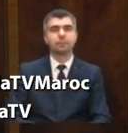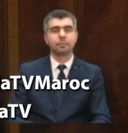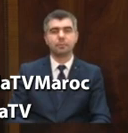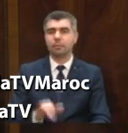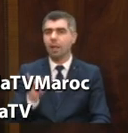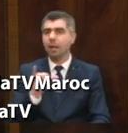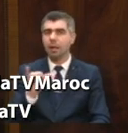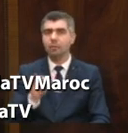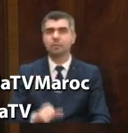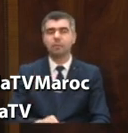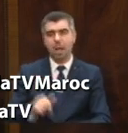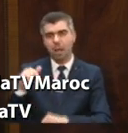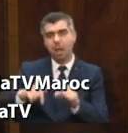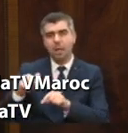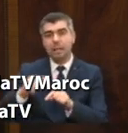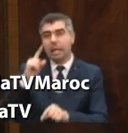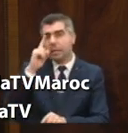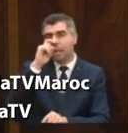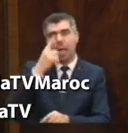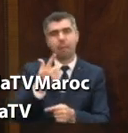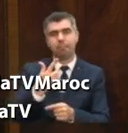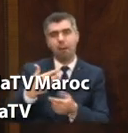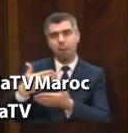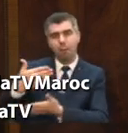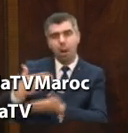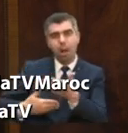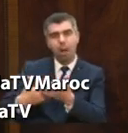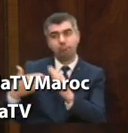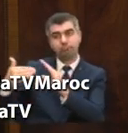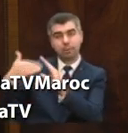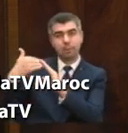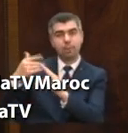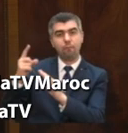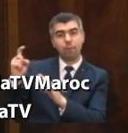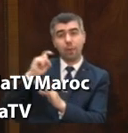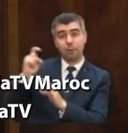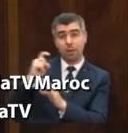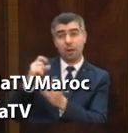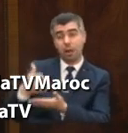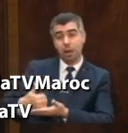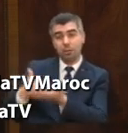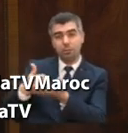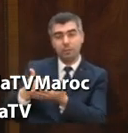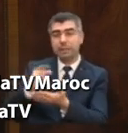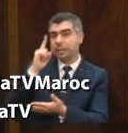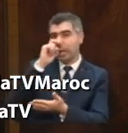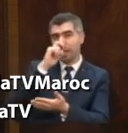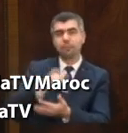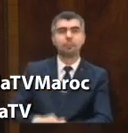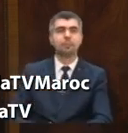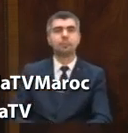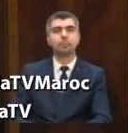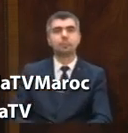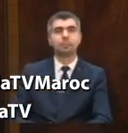لماذا؟ هناك تعقيدات في شروط الحصول على هذه التعويضات. للأسف الشديد خلال هذه